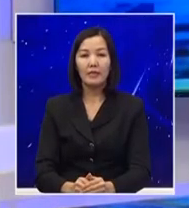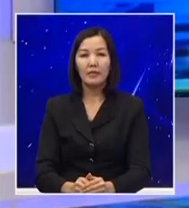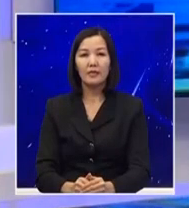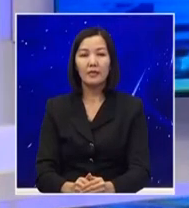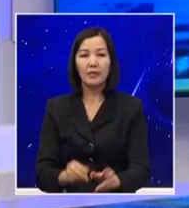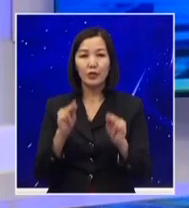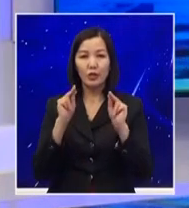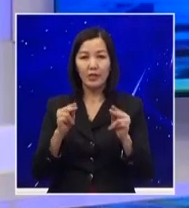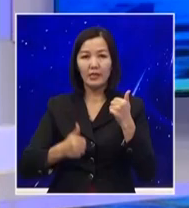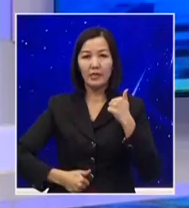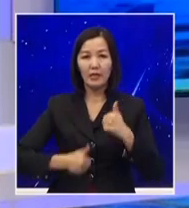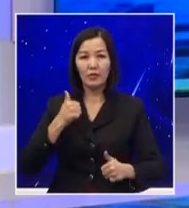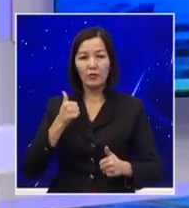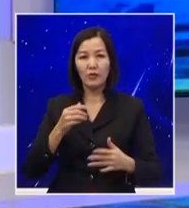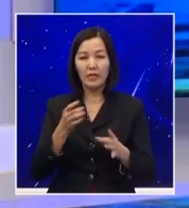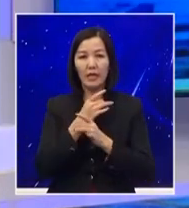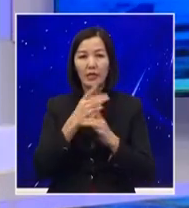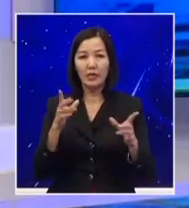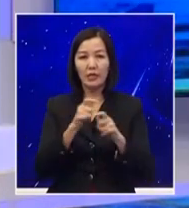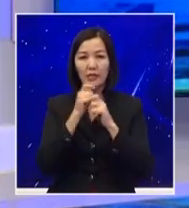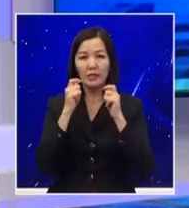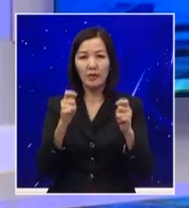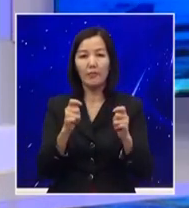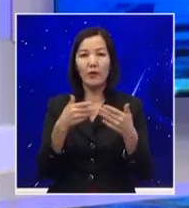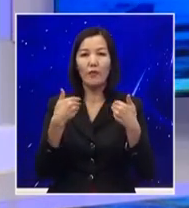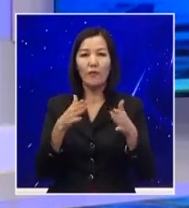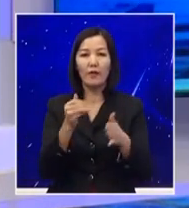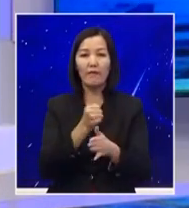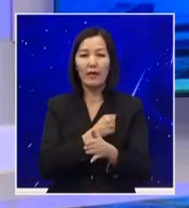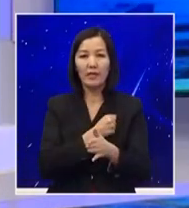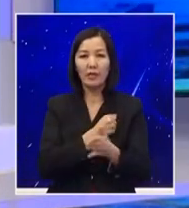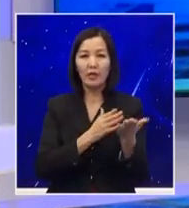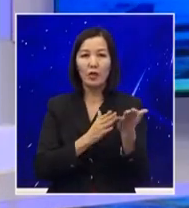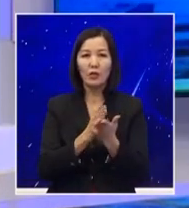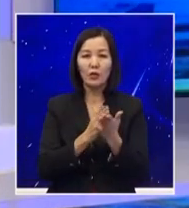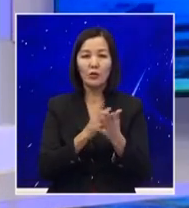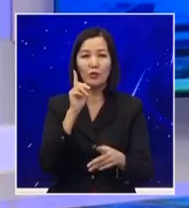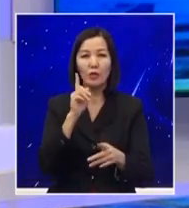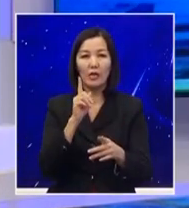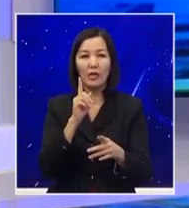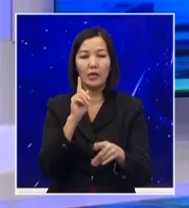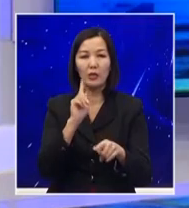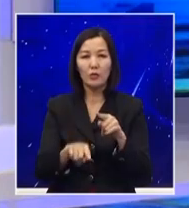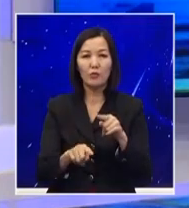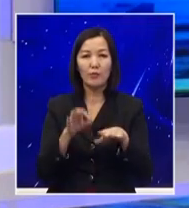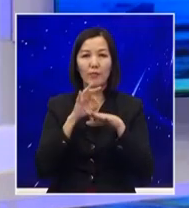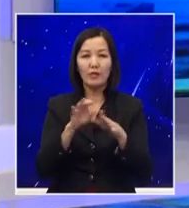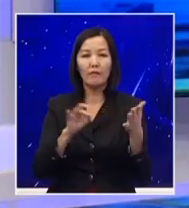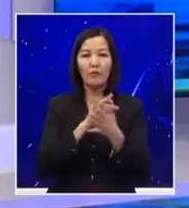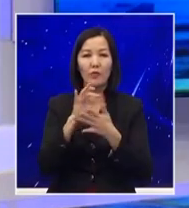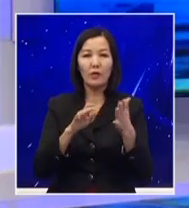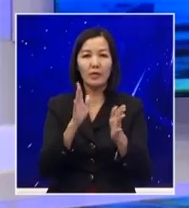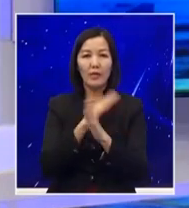С честью и достоинством. Торжественная церемония увольнения военнослужащих срочной службы прошла в городе Капшагай.